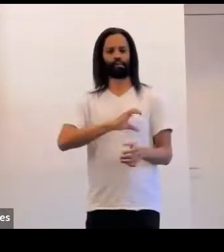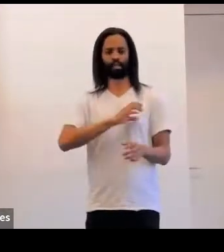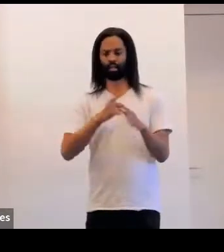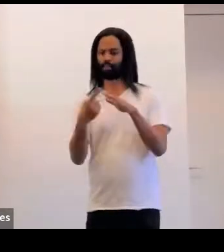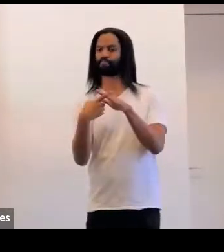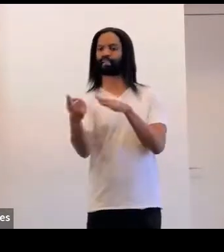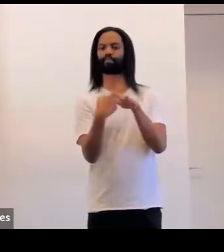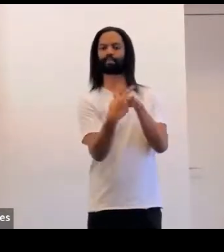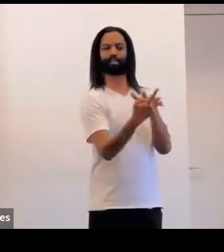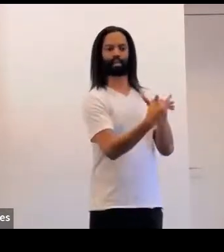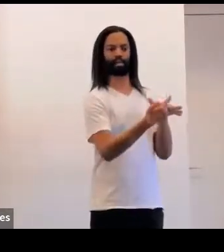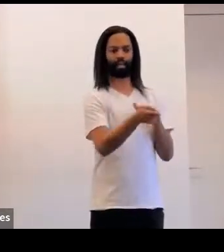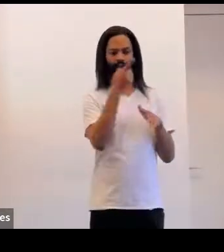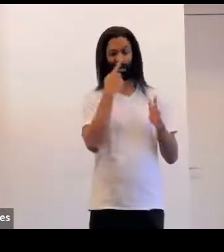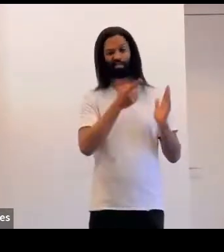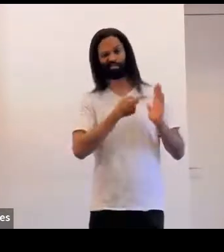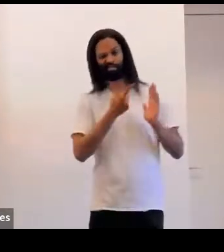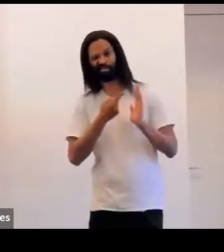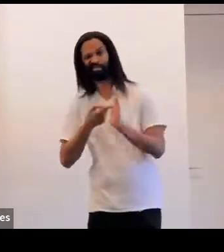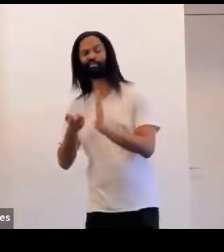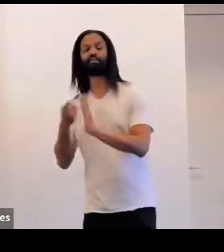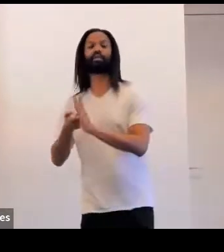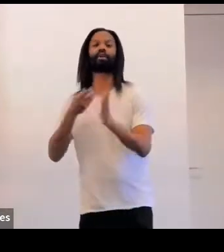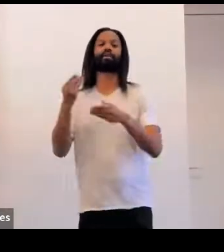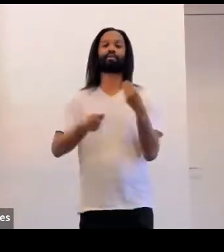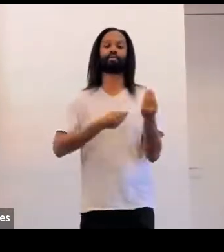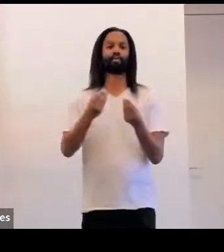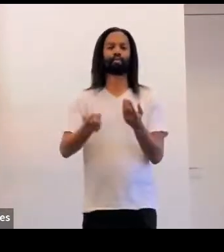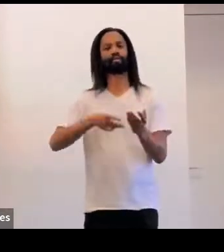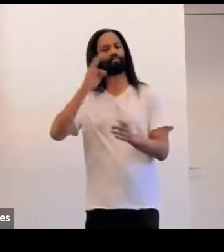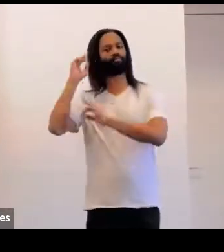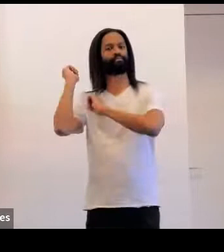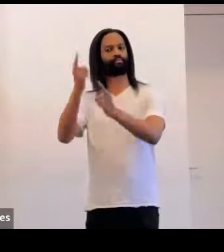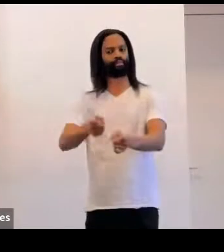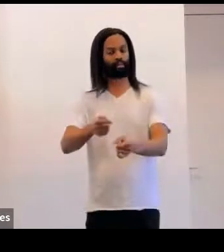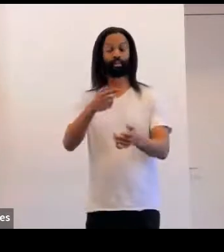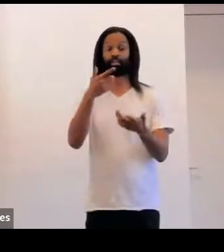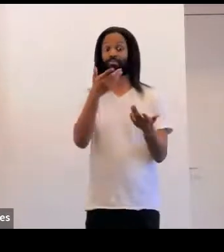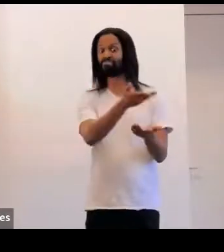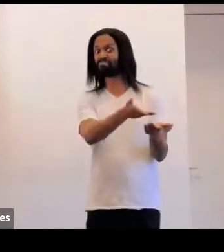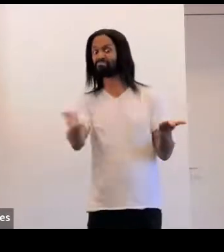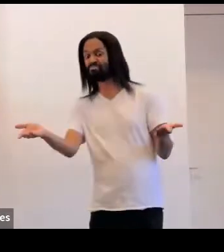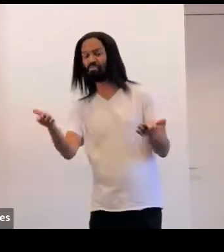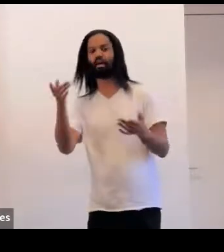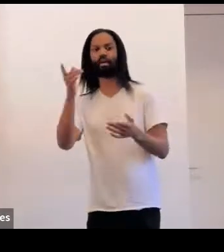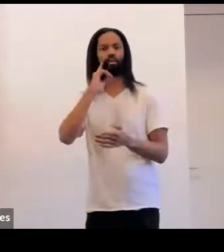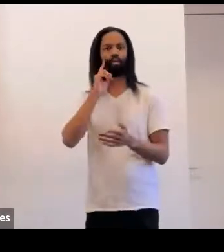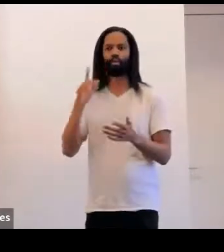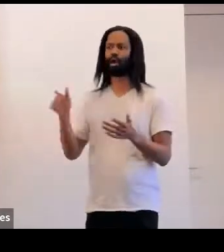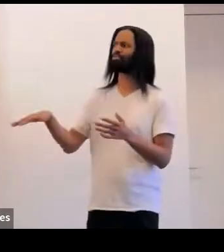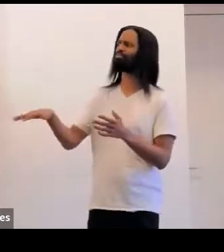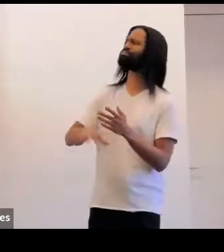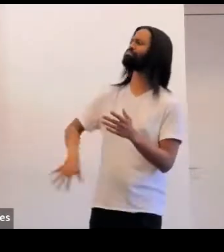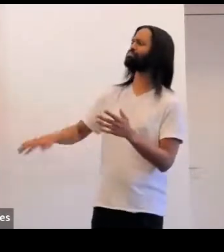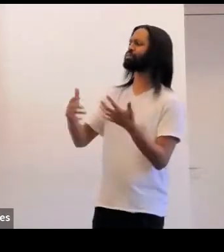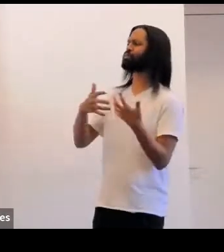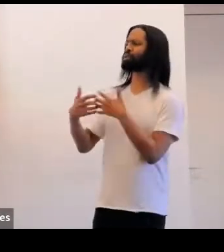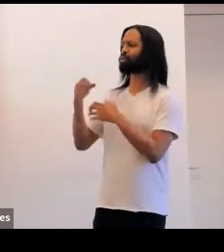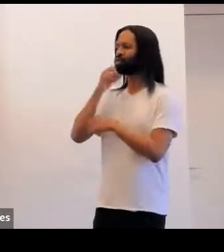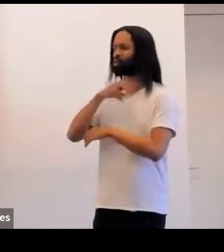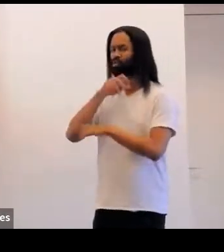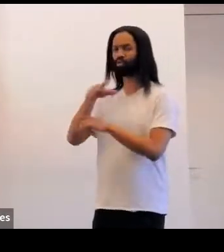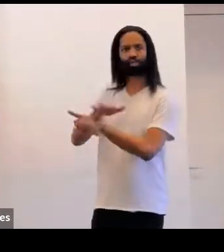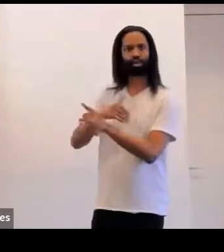ou durablement, à la rue, qui ne recourent pas ou très partiellement aux dispositifs d'urgence sociale et